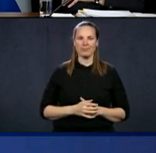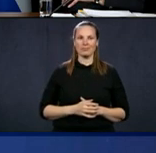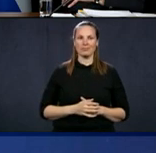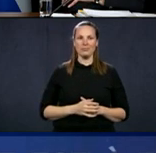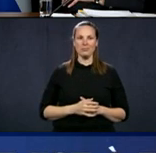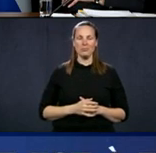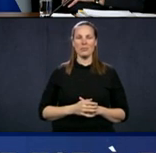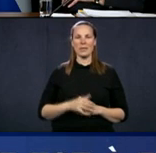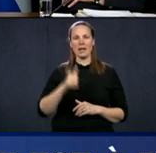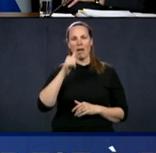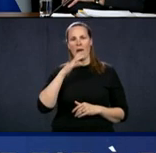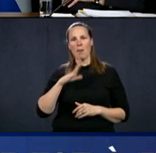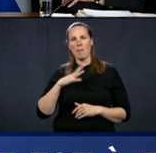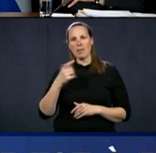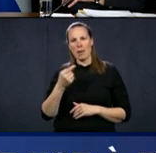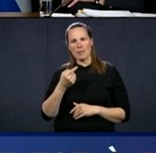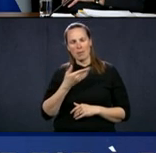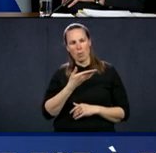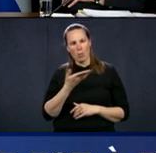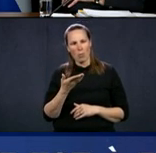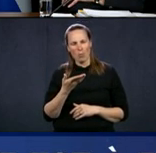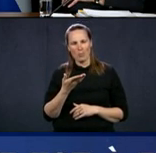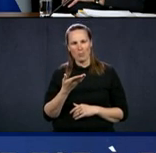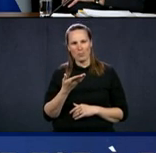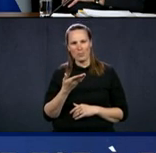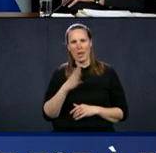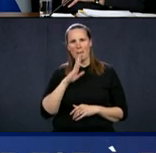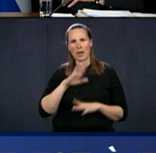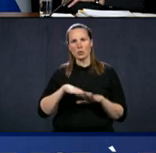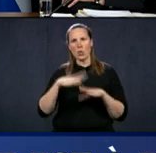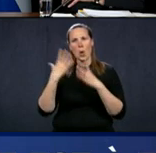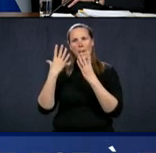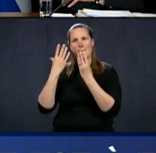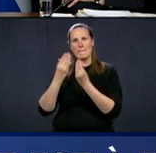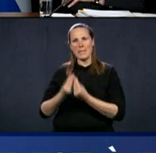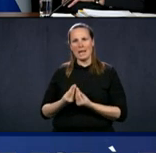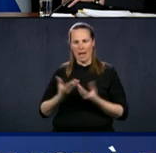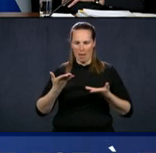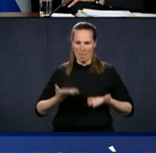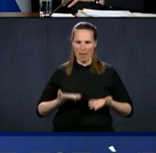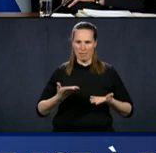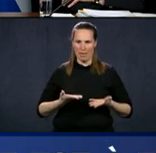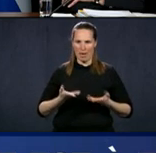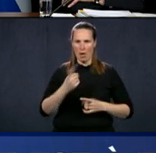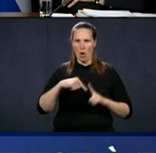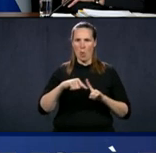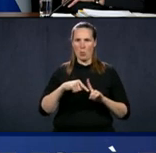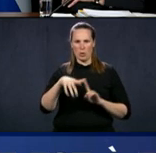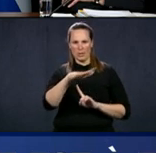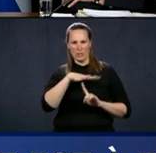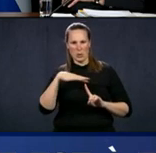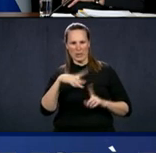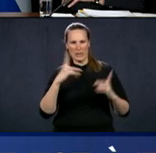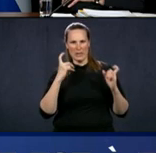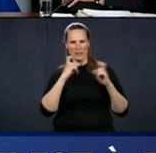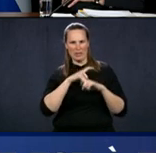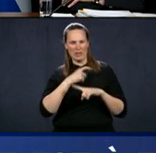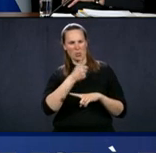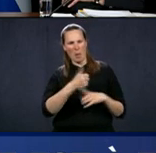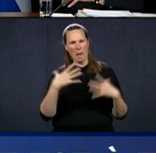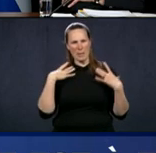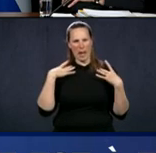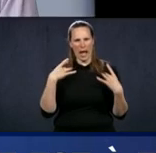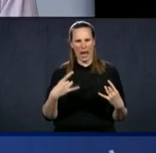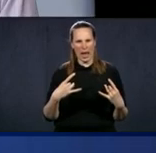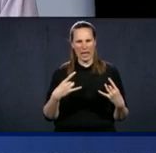Considérant, Mme Guilbeault, le bilan actuel puis les difficultés qu'on a, est-ce que vous êtes toujours à l'aise, vous, avec la décision de